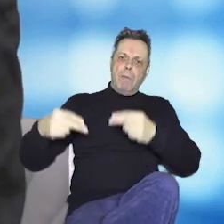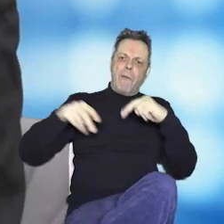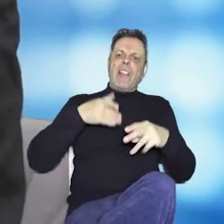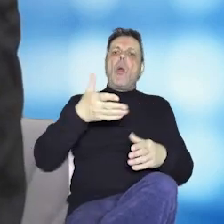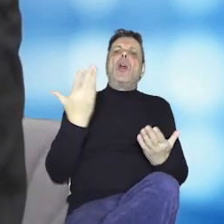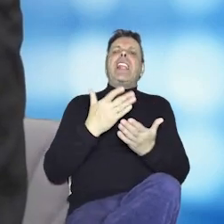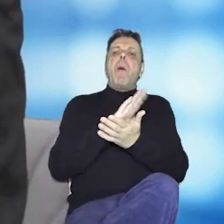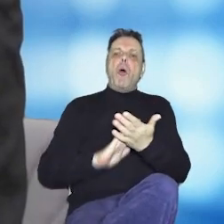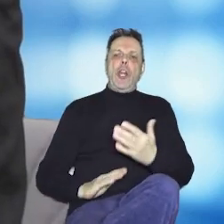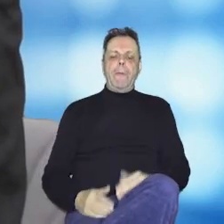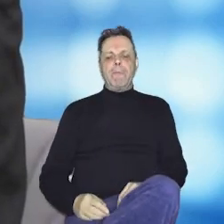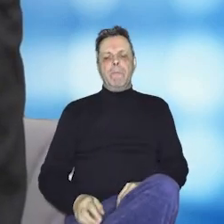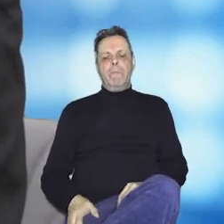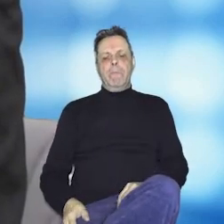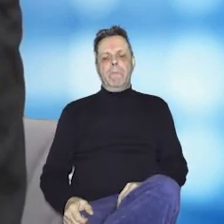počeli.